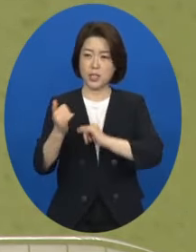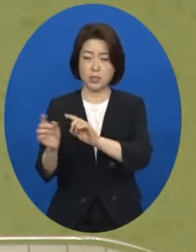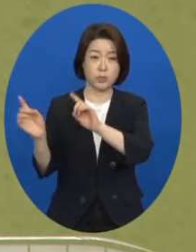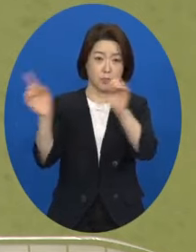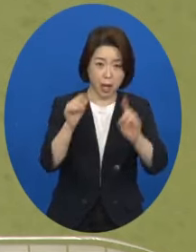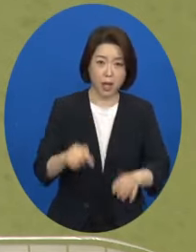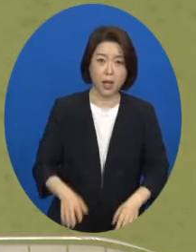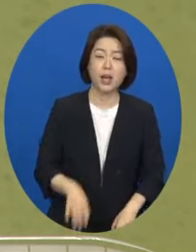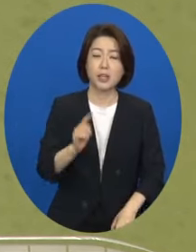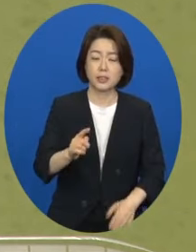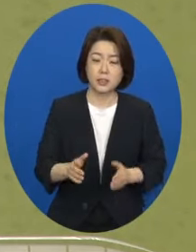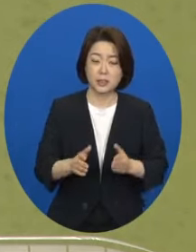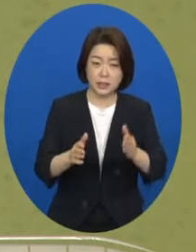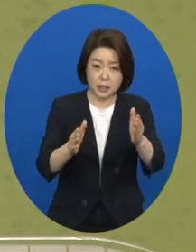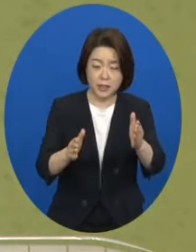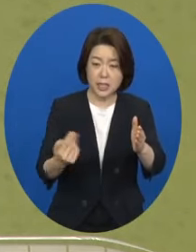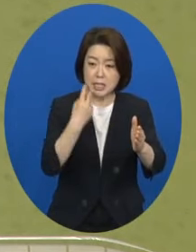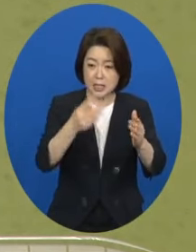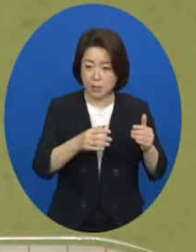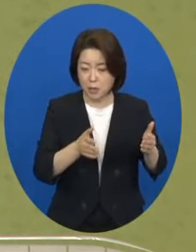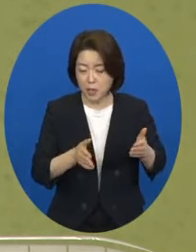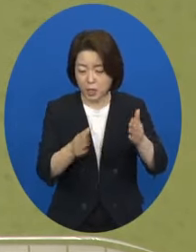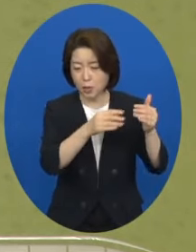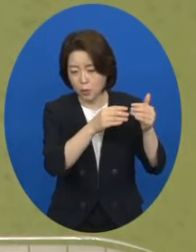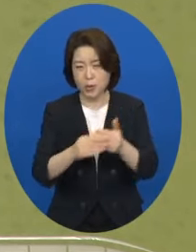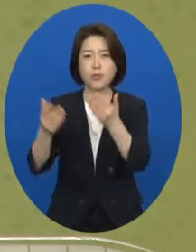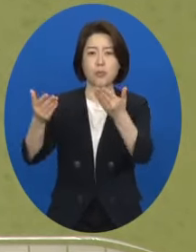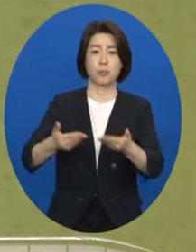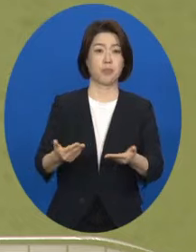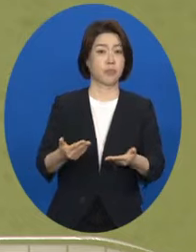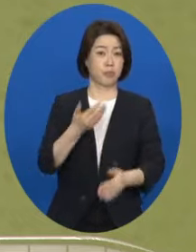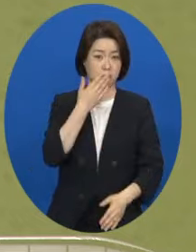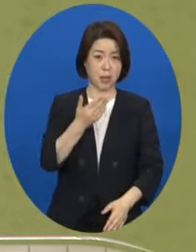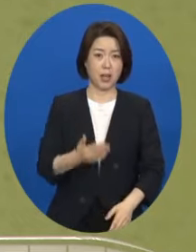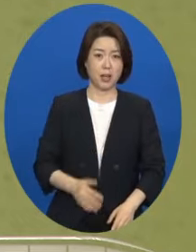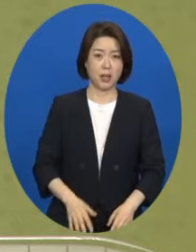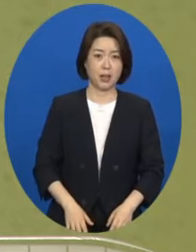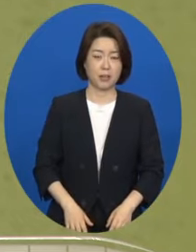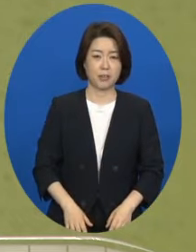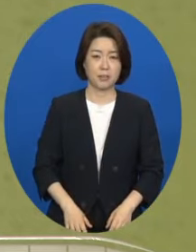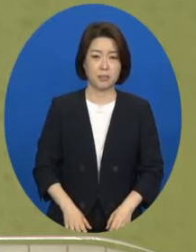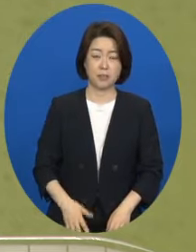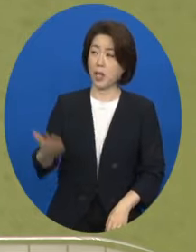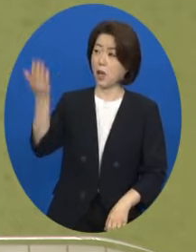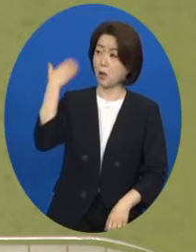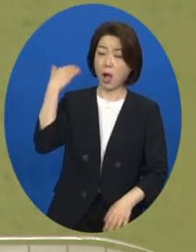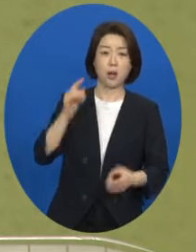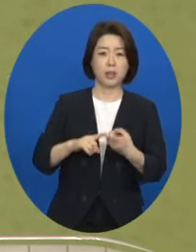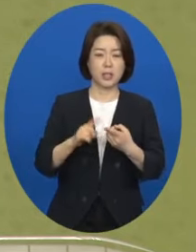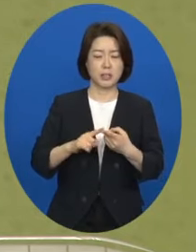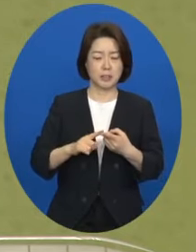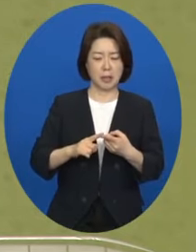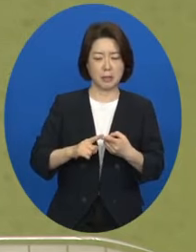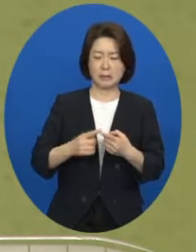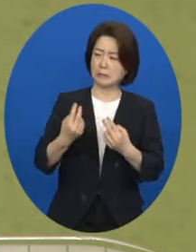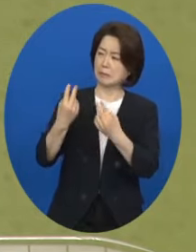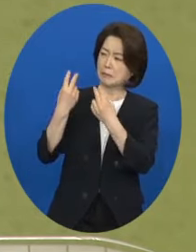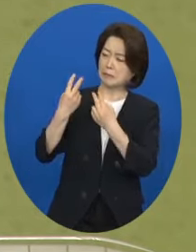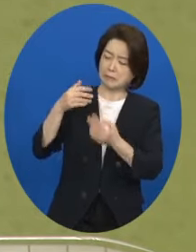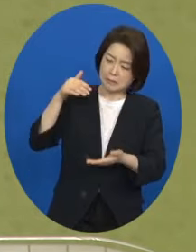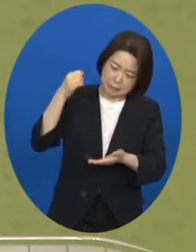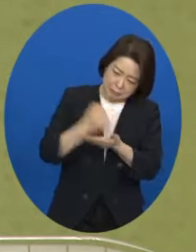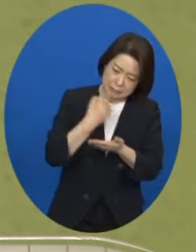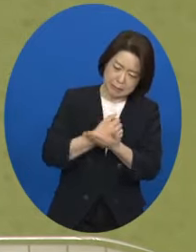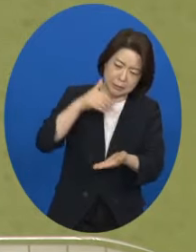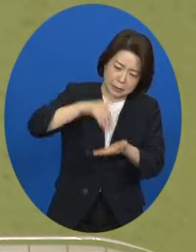길을 생명의 길로 인도해 주신다는 것입니다. 그러면 여러분 과거에 대해서 이제 더 이상 후회하지 마십시오. 오늘이